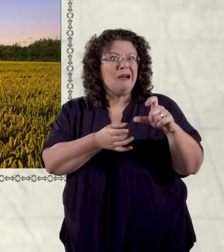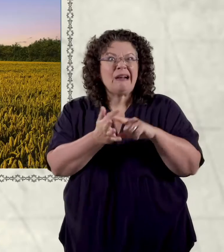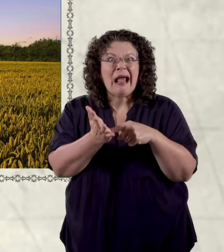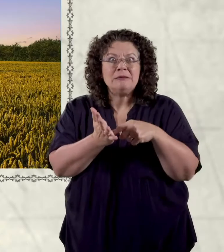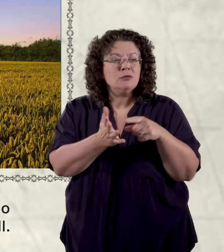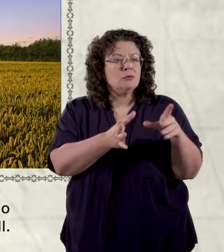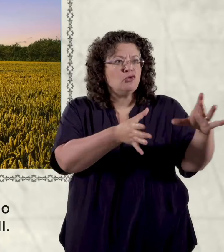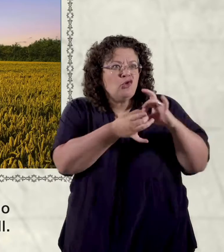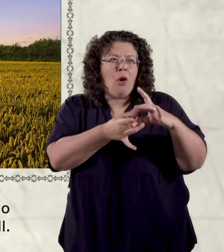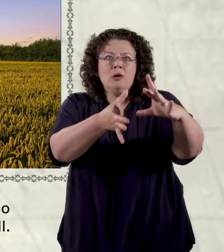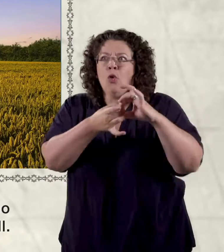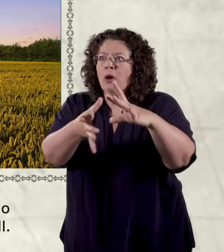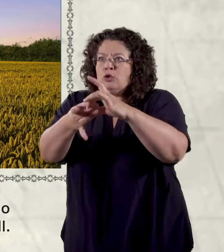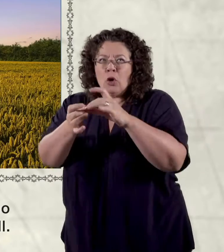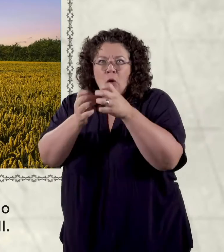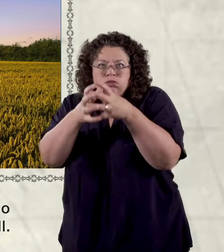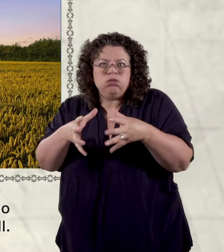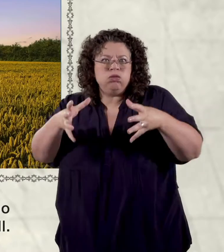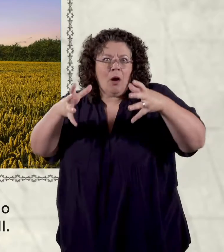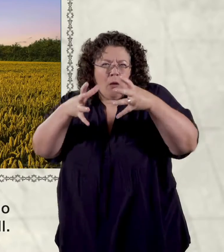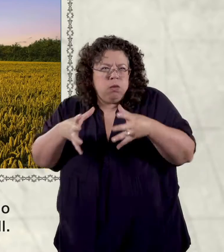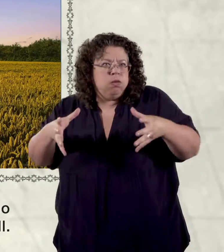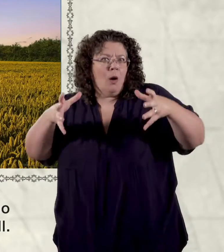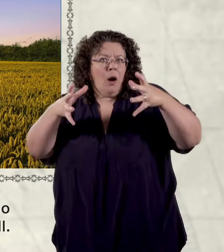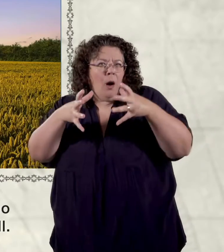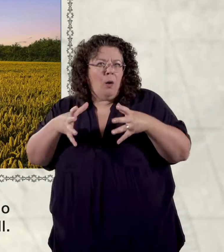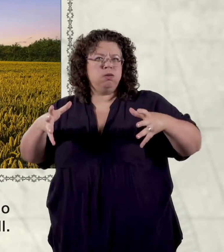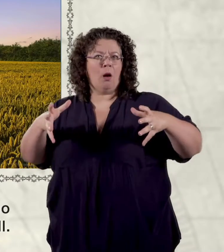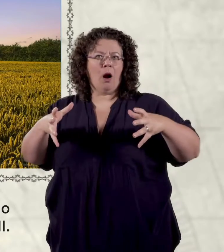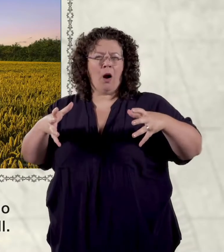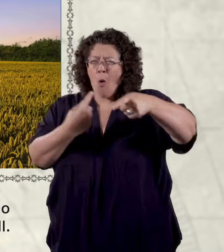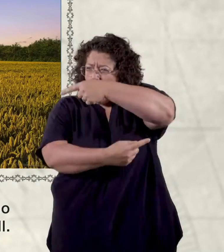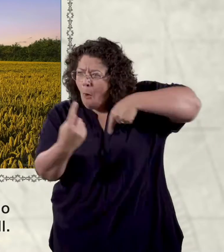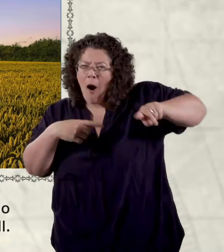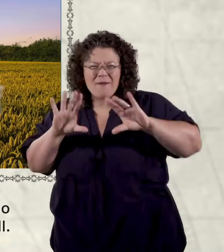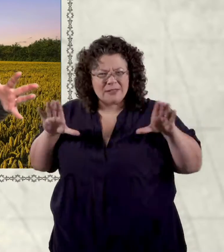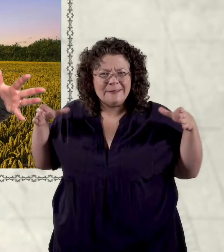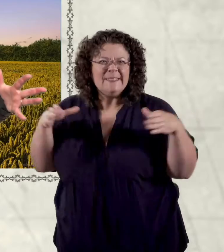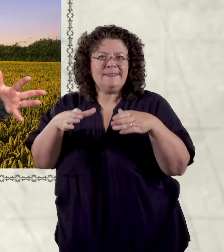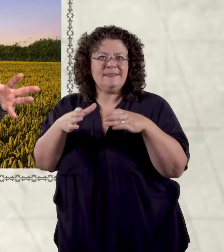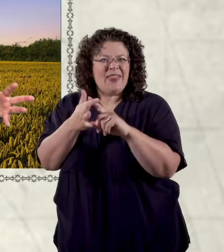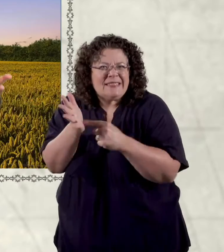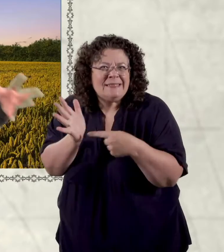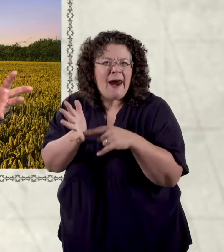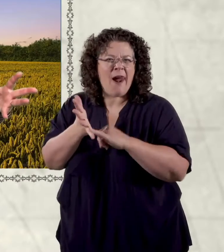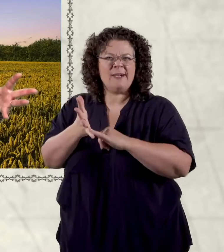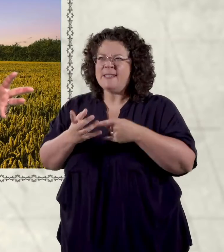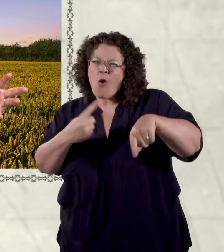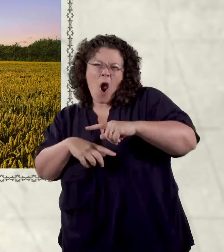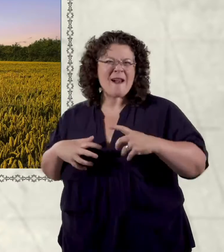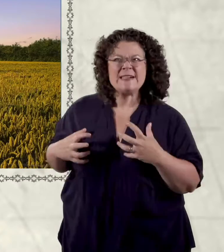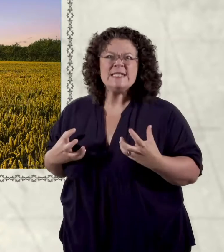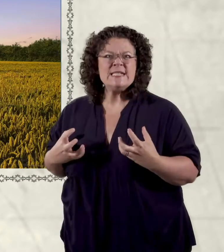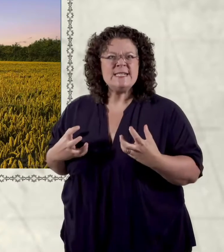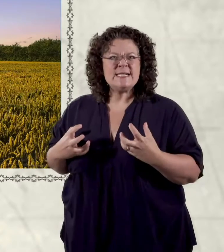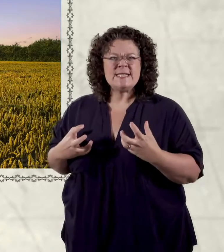fi. Nath yna lwyth arall o Geltiaid ymuno fo ni, a llwyth arall. Ni oedd y Celtiaid.